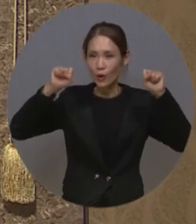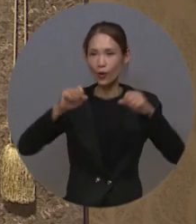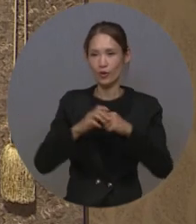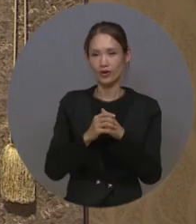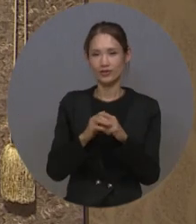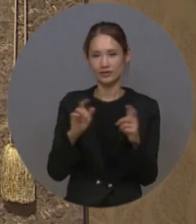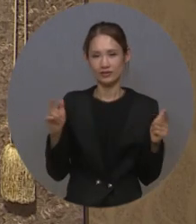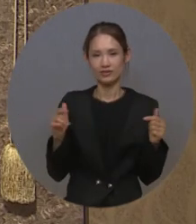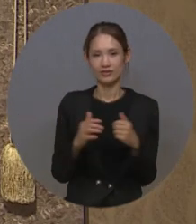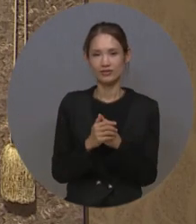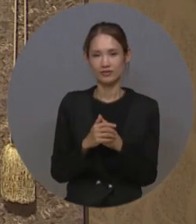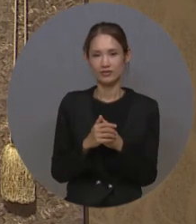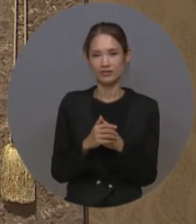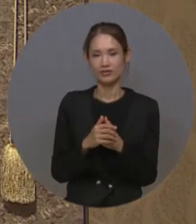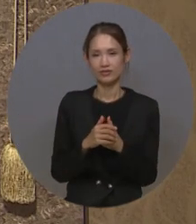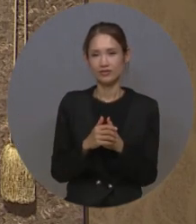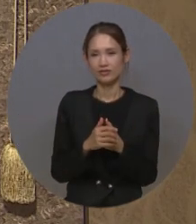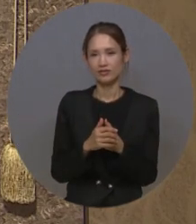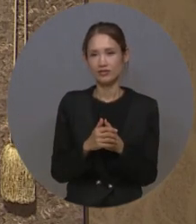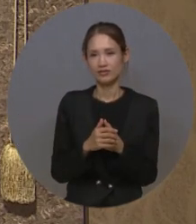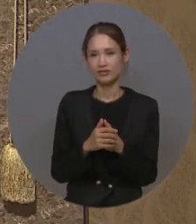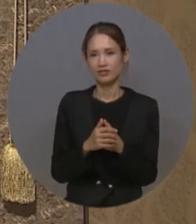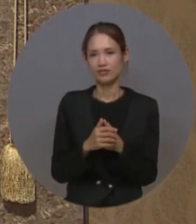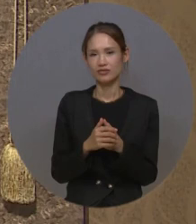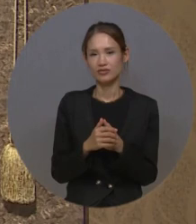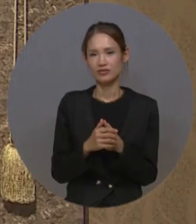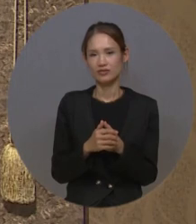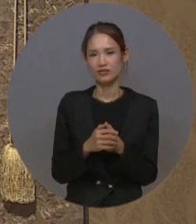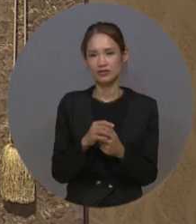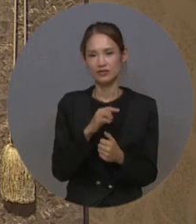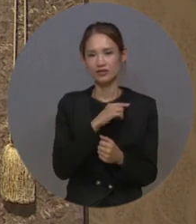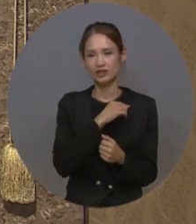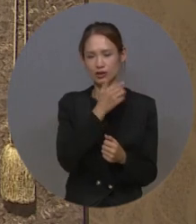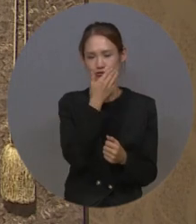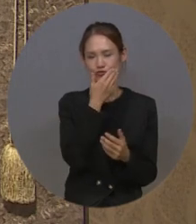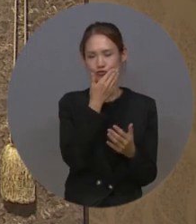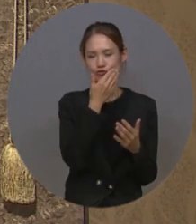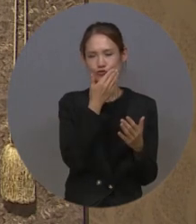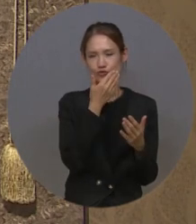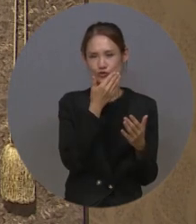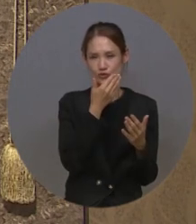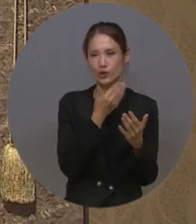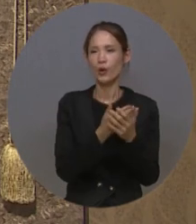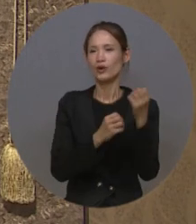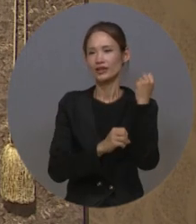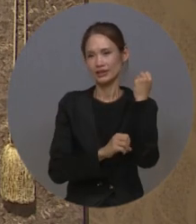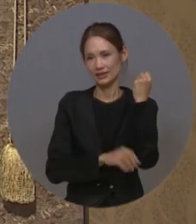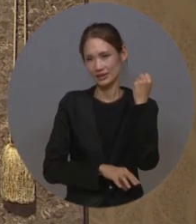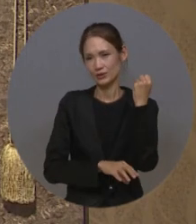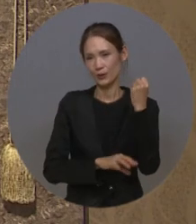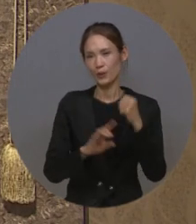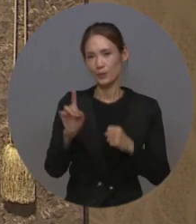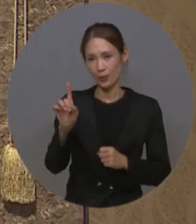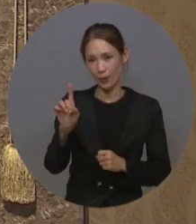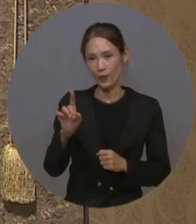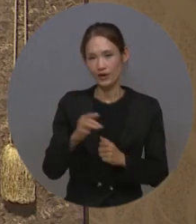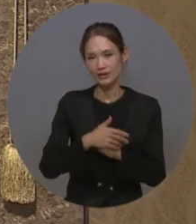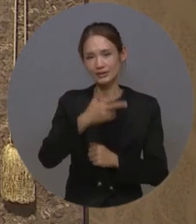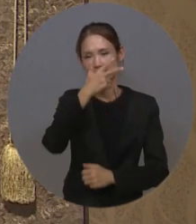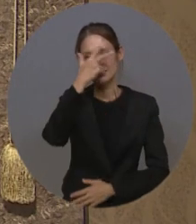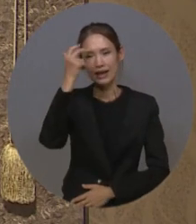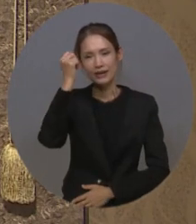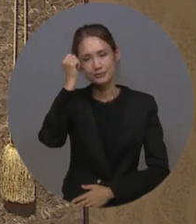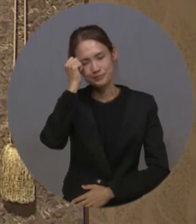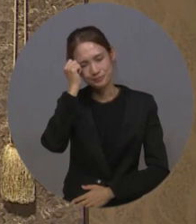쓰잖아요. 그런데 그 무엇보다도 기초가 되고 기본이 되는 게 바로